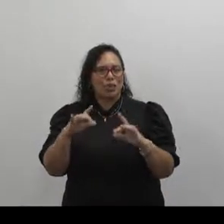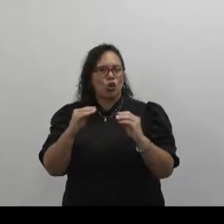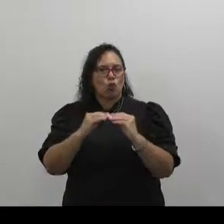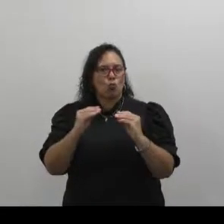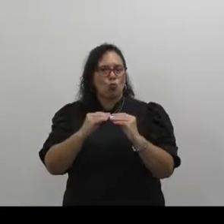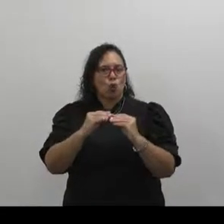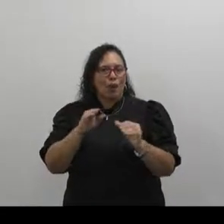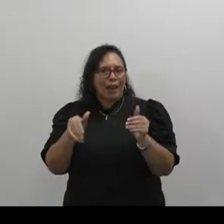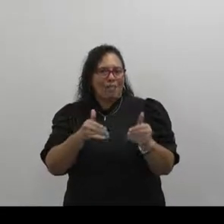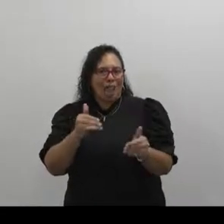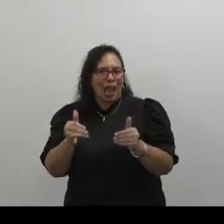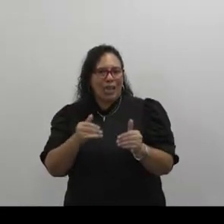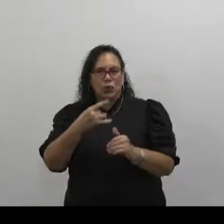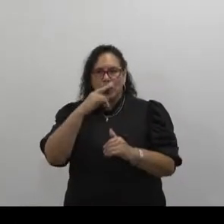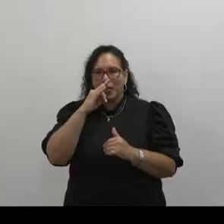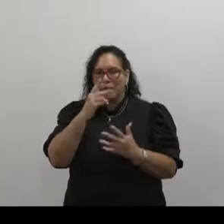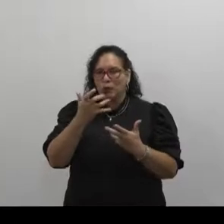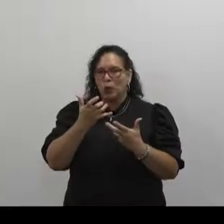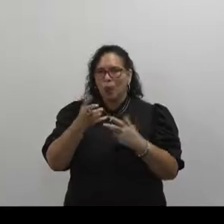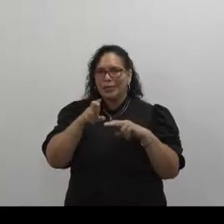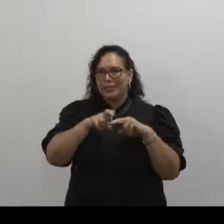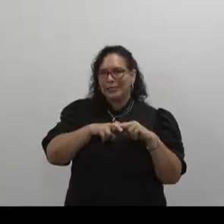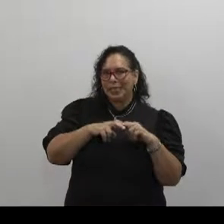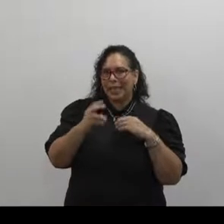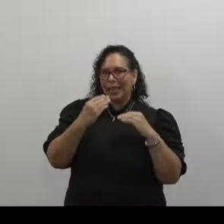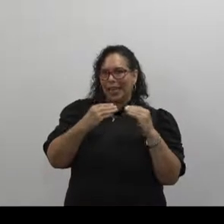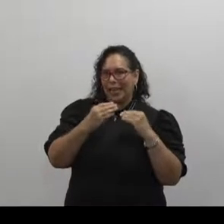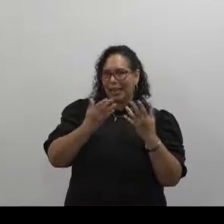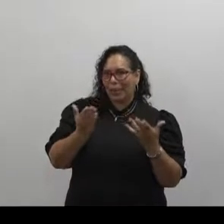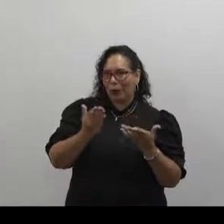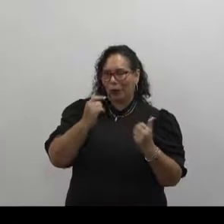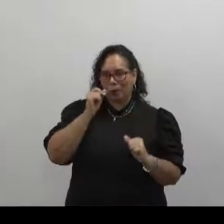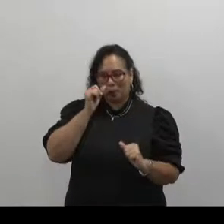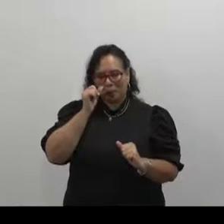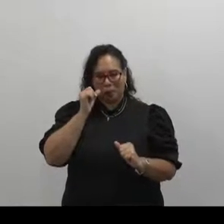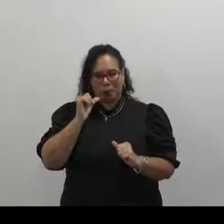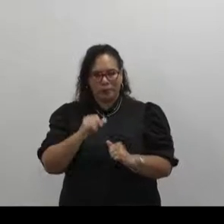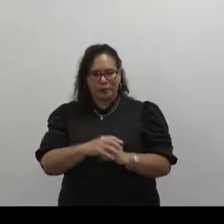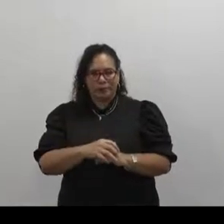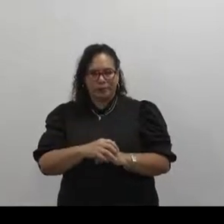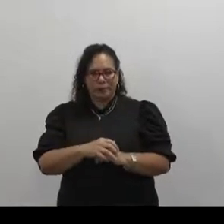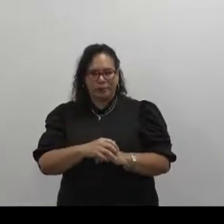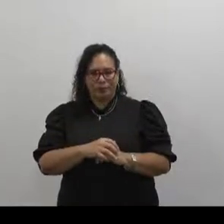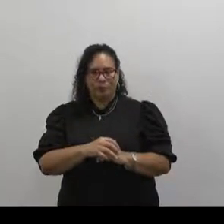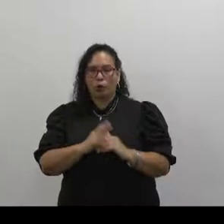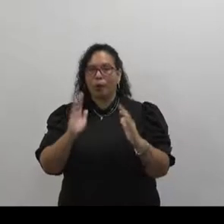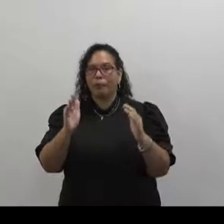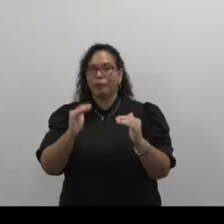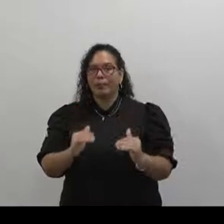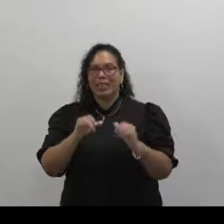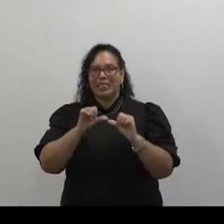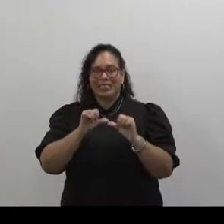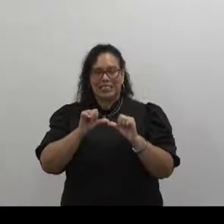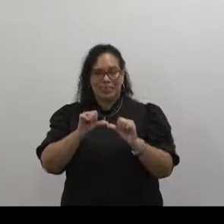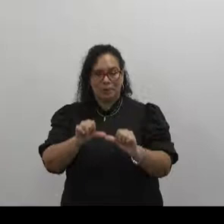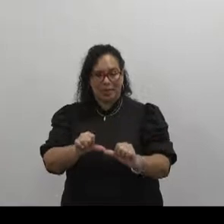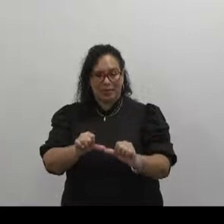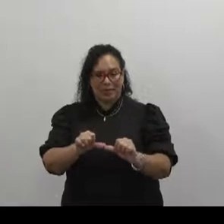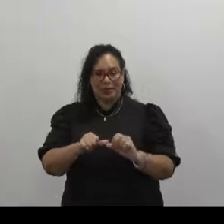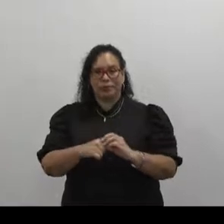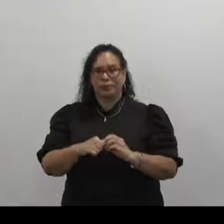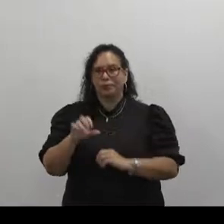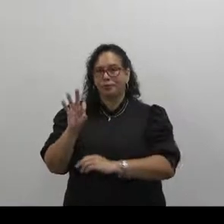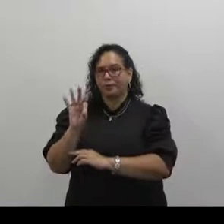lọ ai cầm mình viên châu ai tẹt tiên chật cầm mình mà chồng mà nhắm bài thơ mấy ai bây lại lùm hò nhắm bài nâng ai thơ ai tẹt tiên chật